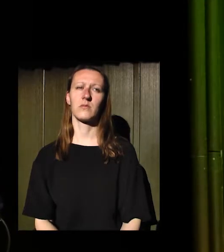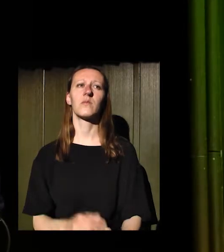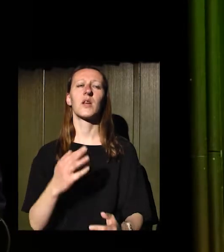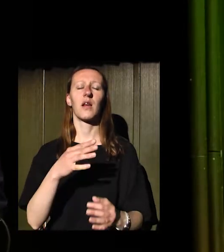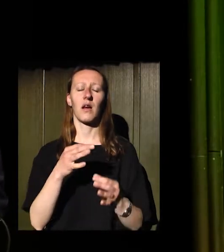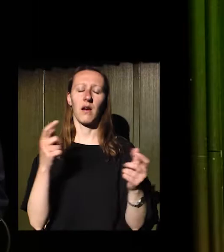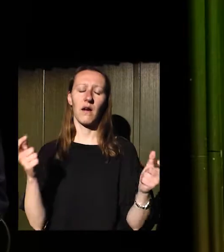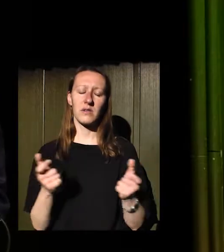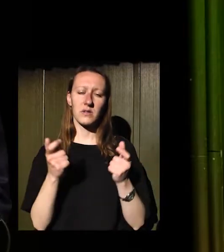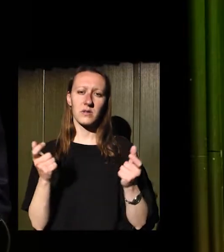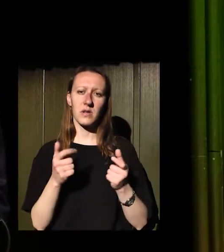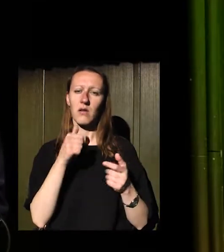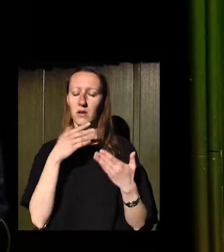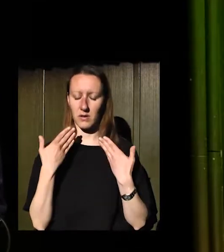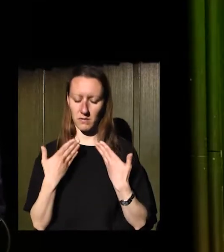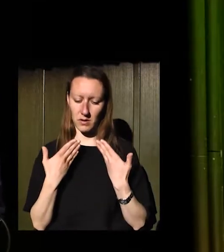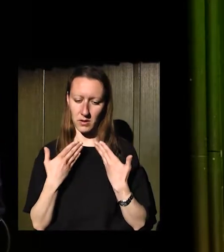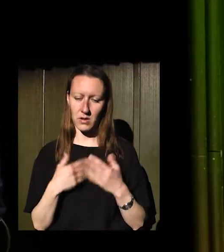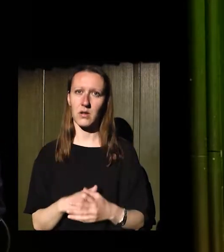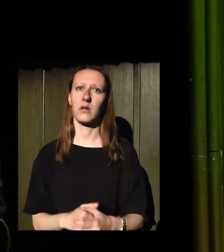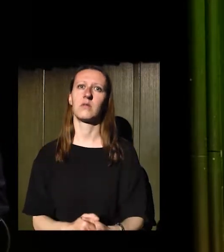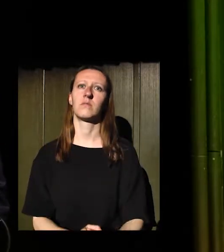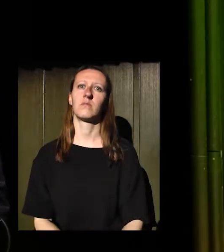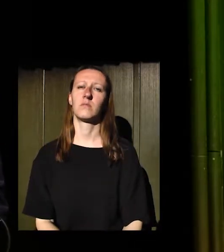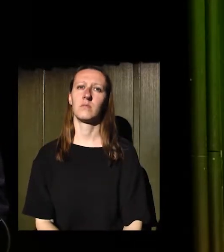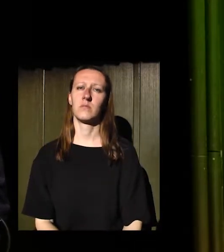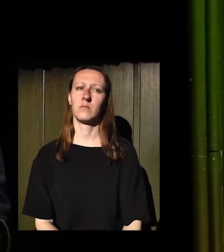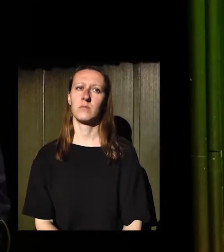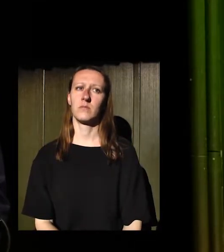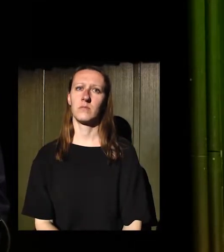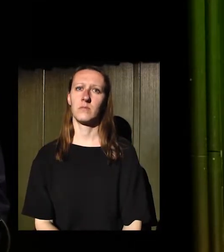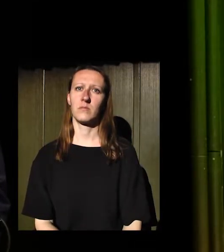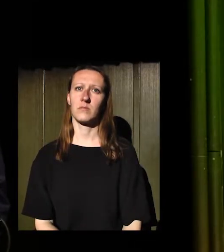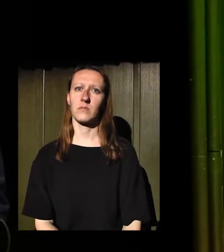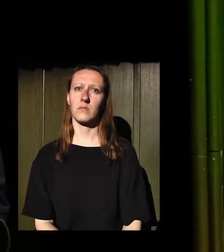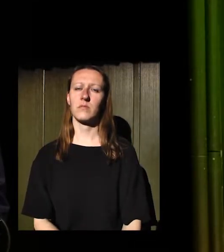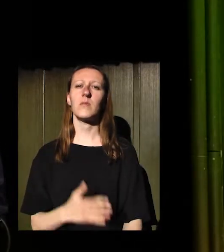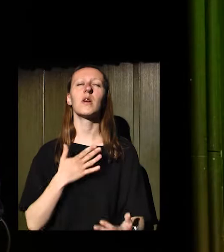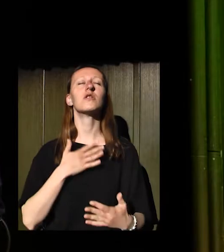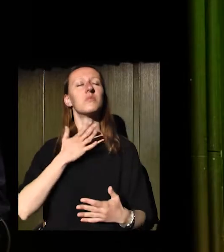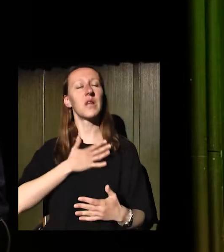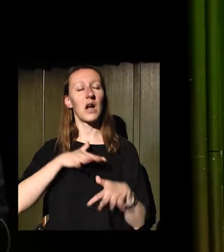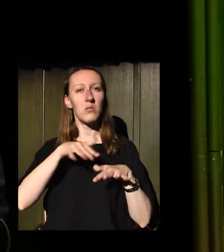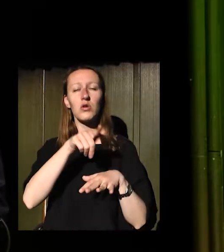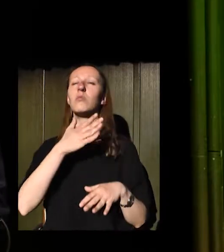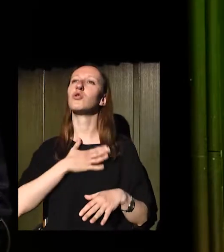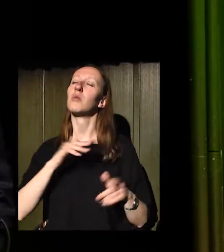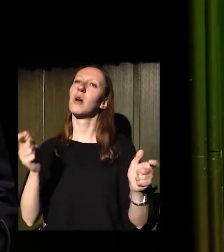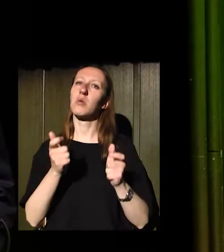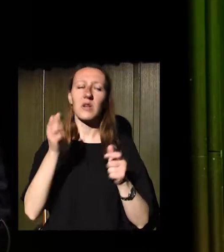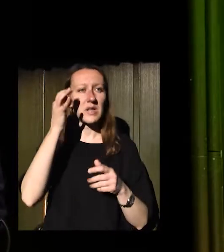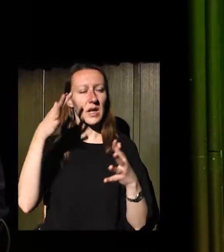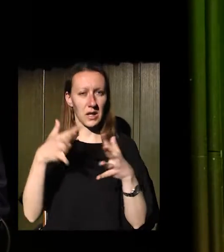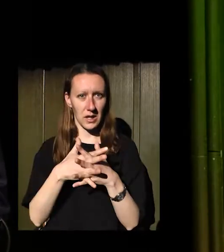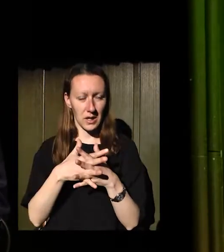Neka im je vječna slava i hvala, glorija i pača i kaduti. Našim dragim sugrađanima želim da proslavimo